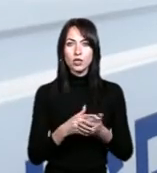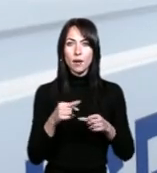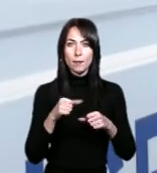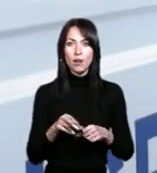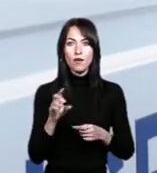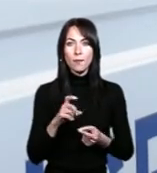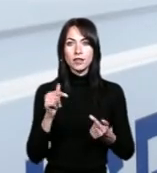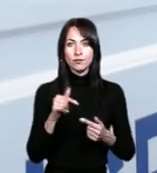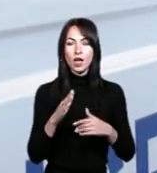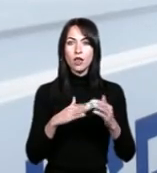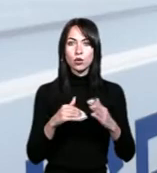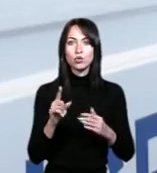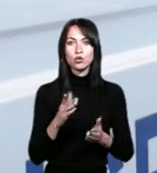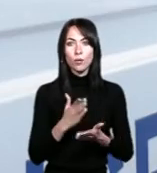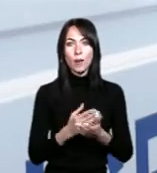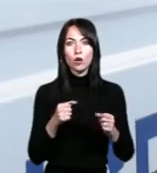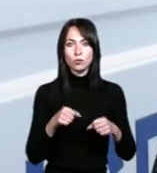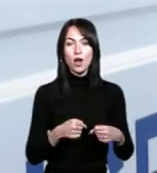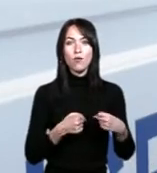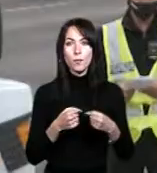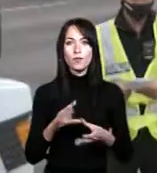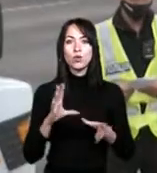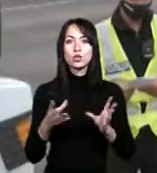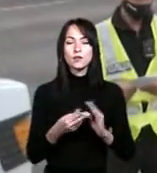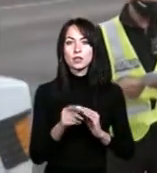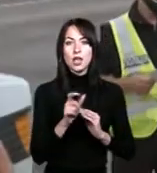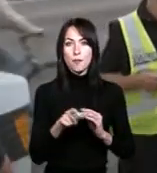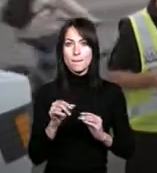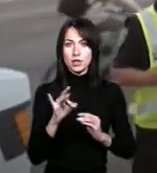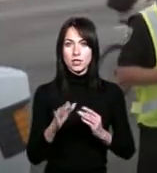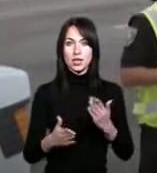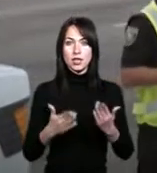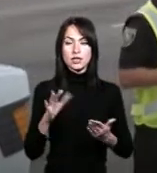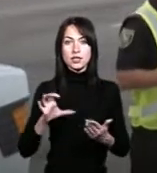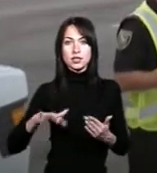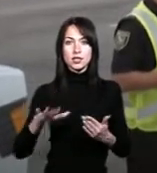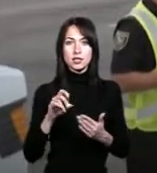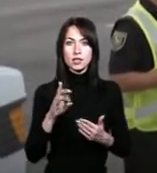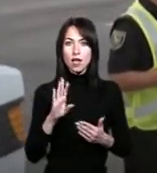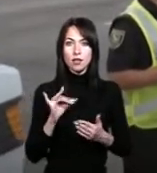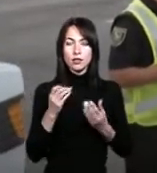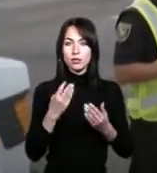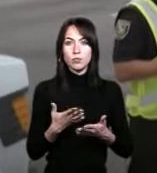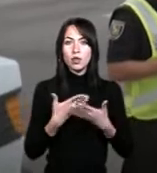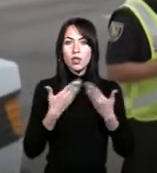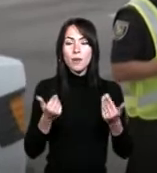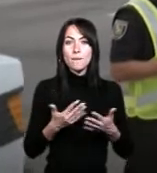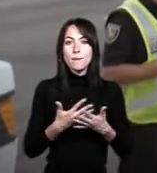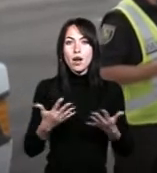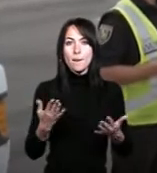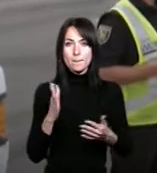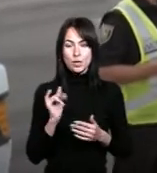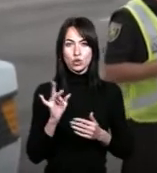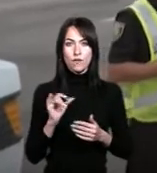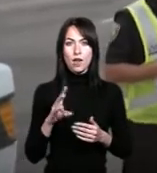відповідної категорії, що мають право перевозити взагалі пасажирів. Якщо салтовки, то більше немає варіантів. Якщо